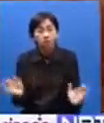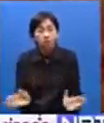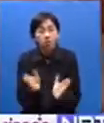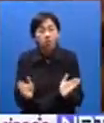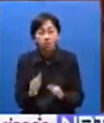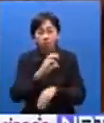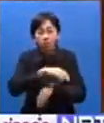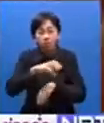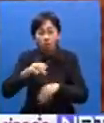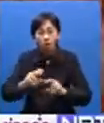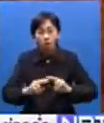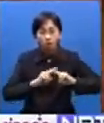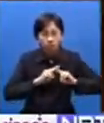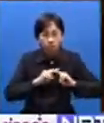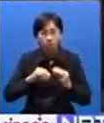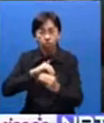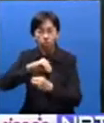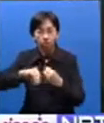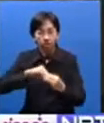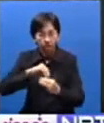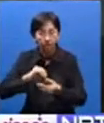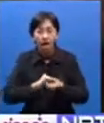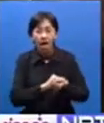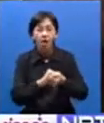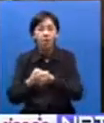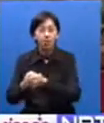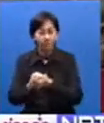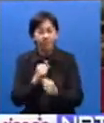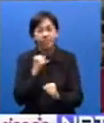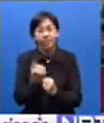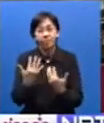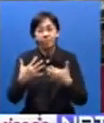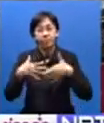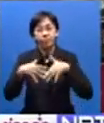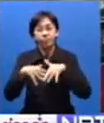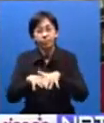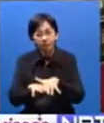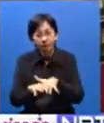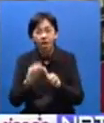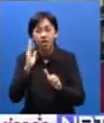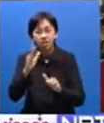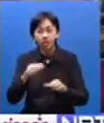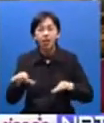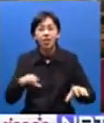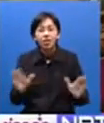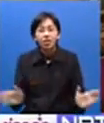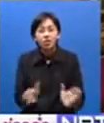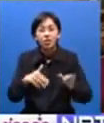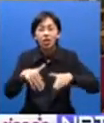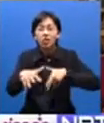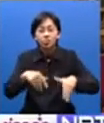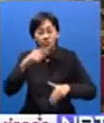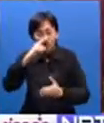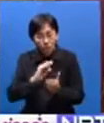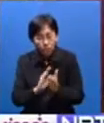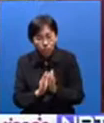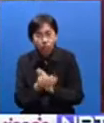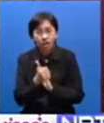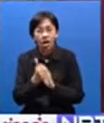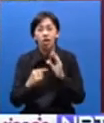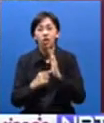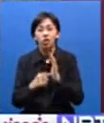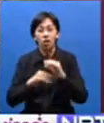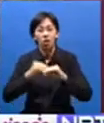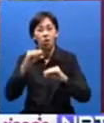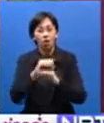ให้องค์กรภาคเอกชนและภาคธุรกิจเข้าร่วมดำเนินการเพื่อเพิ่มประสิทธิภาพในการสร้างค่านิยมไทยอาทิโครงการ